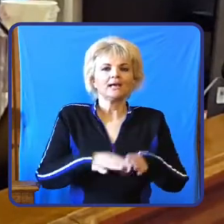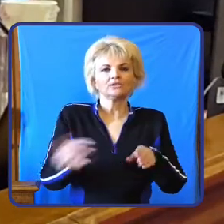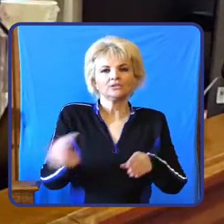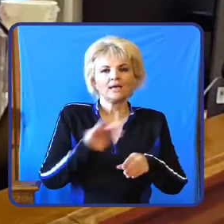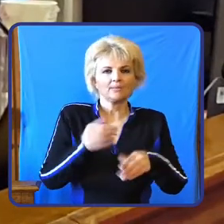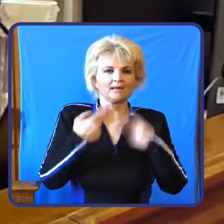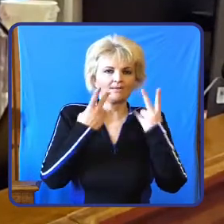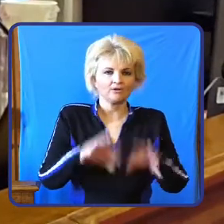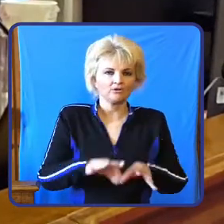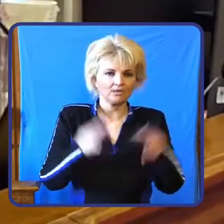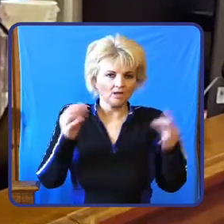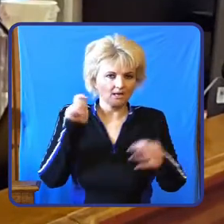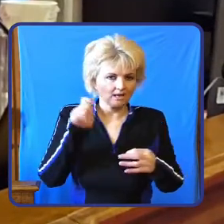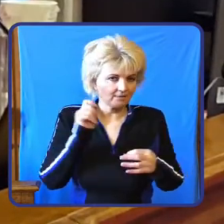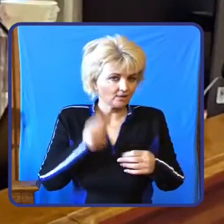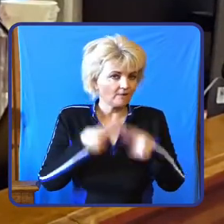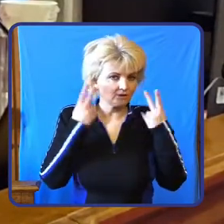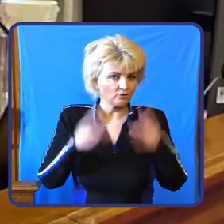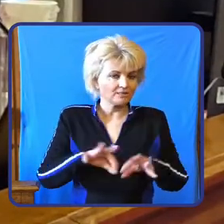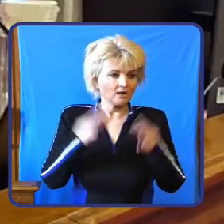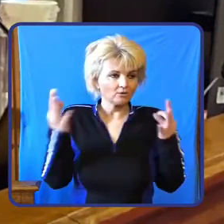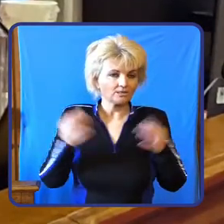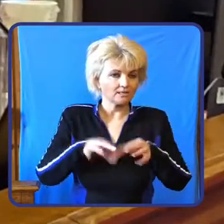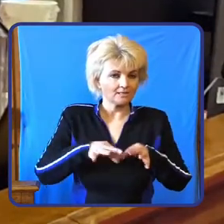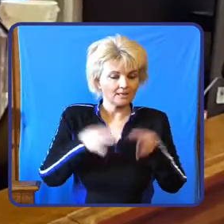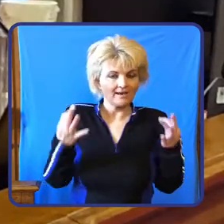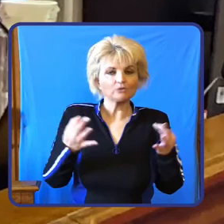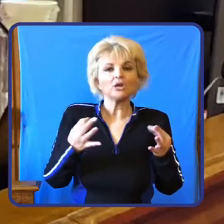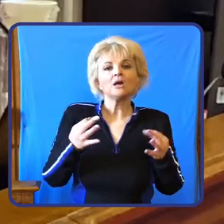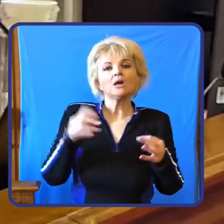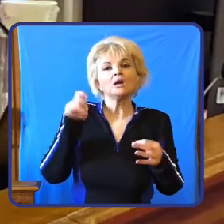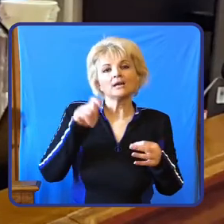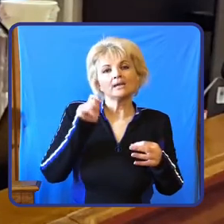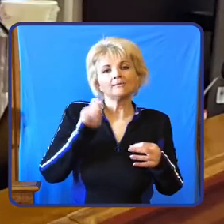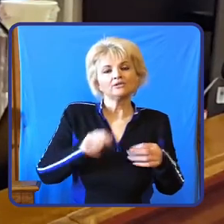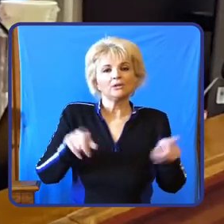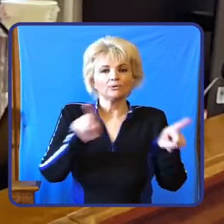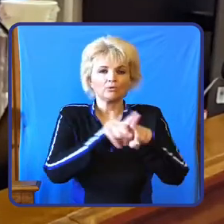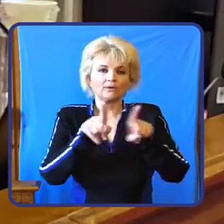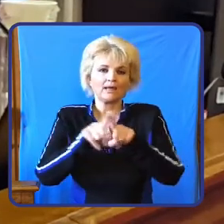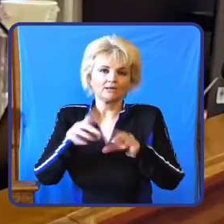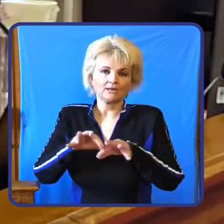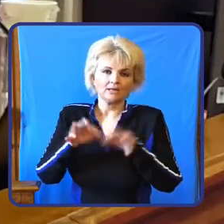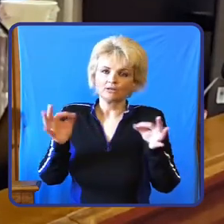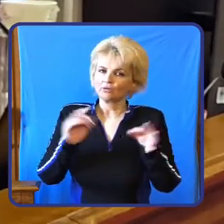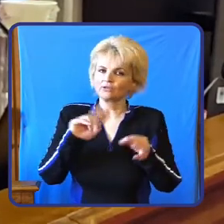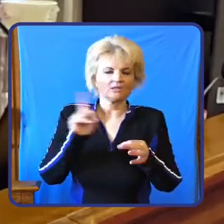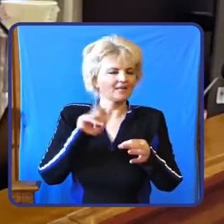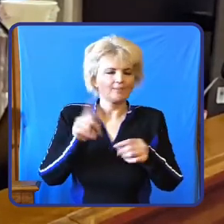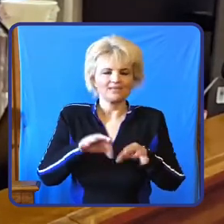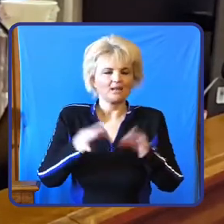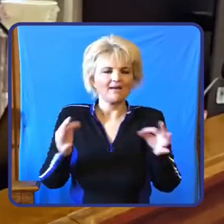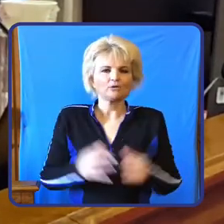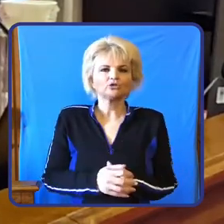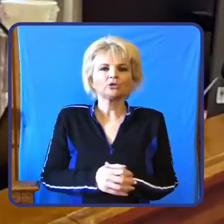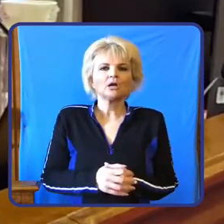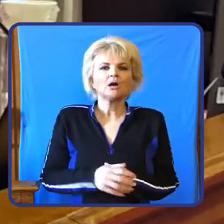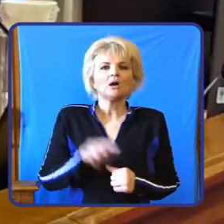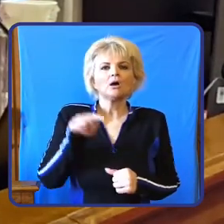vagyonnyilatkozatát. A képviselők vagyonnyilatkozata nyilvános, míg a képviselők hozzátartozójának nyilatkozata nem nyilvános, abba